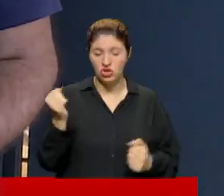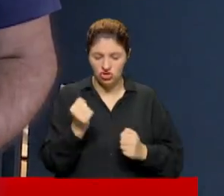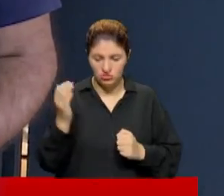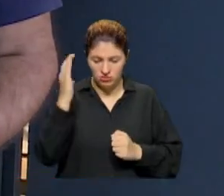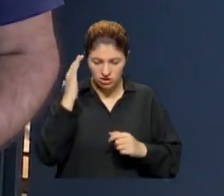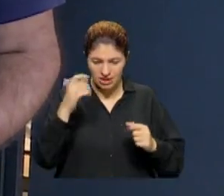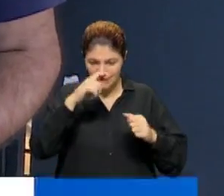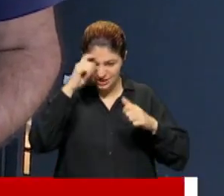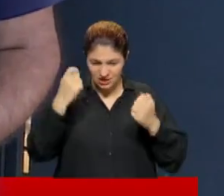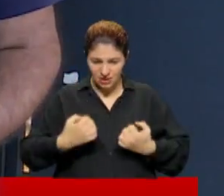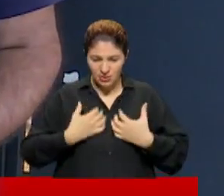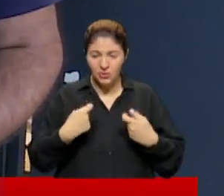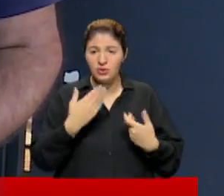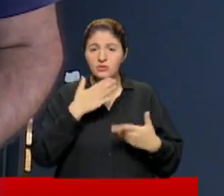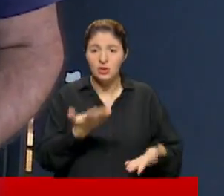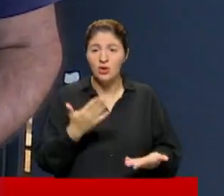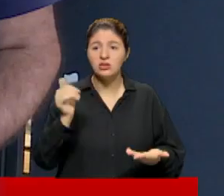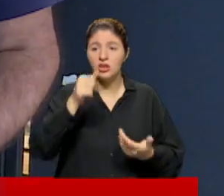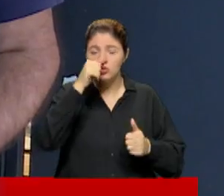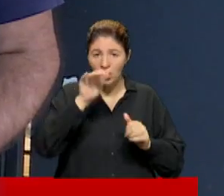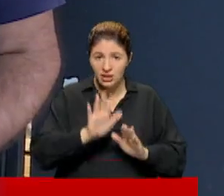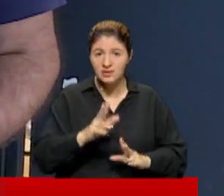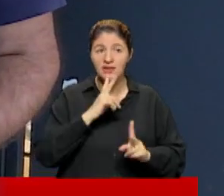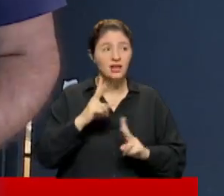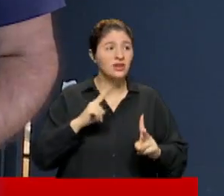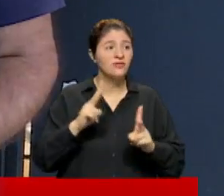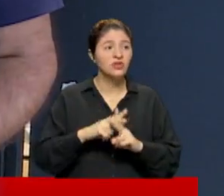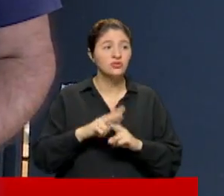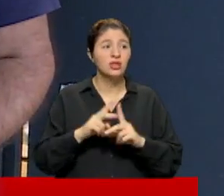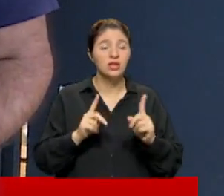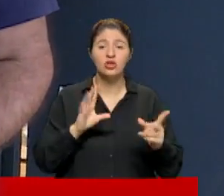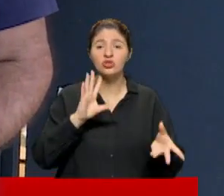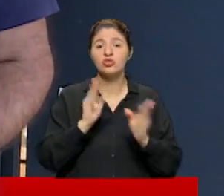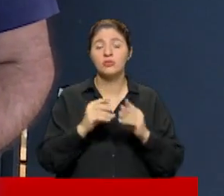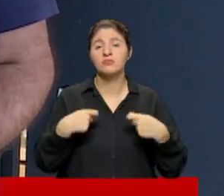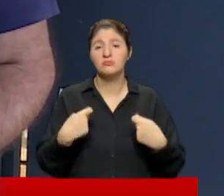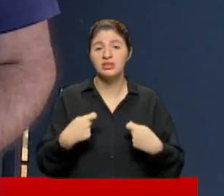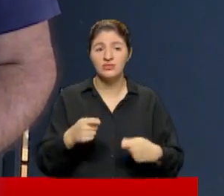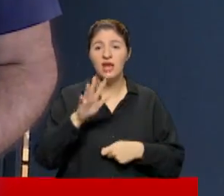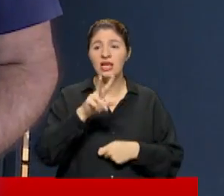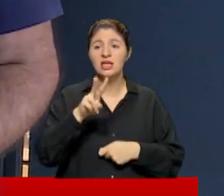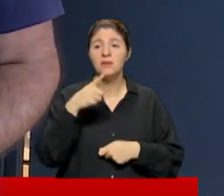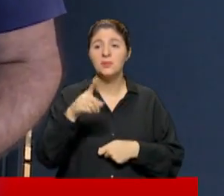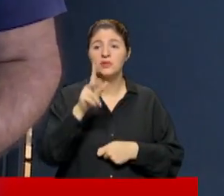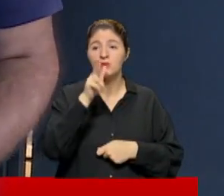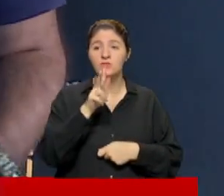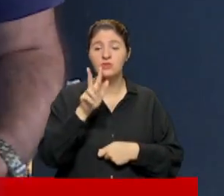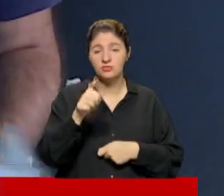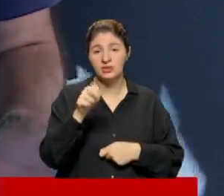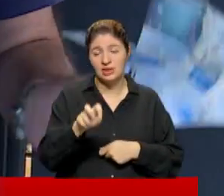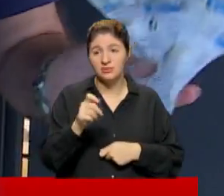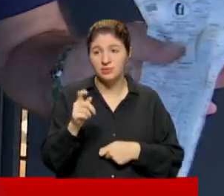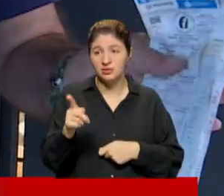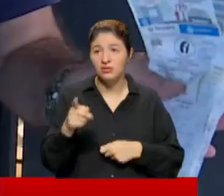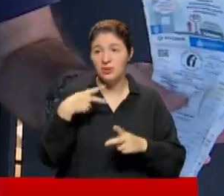başında ısınma maliyeti de yok gelen doğalgaz ve elektrik faturalarının toplam maliyeti 52. 368